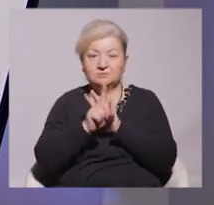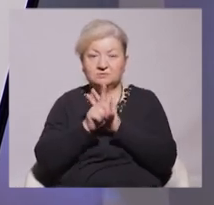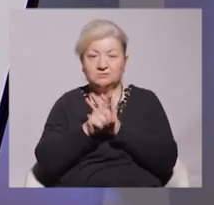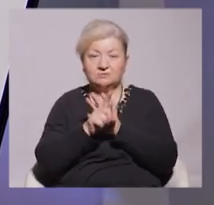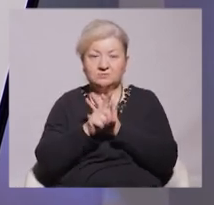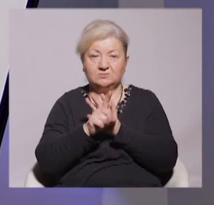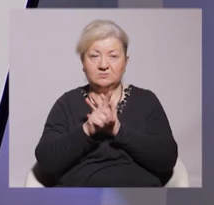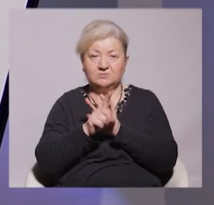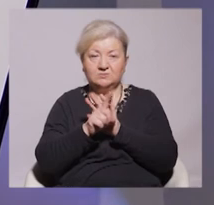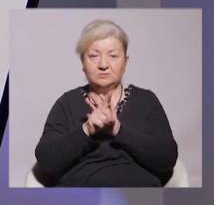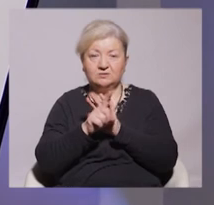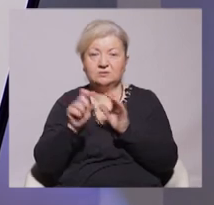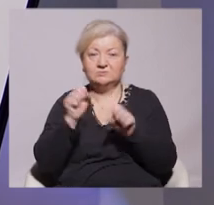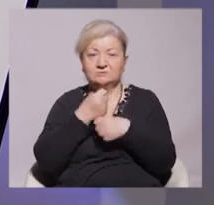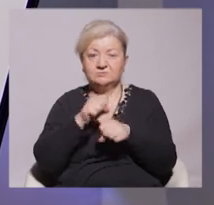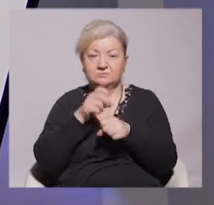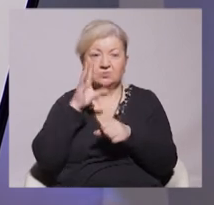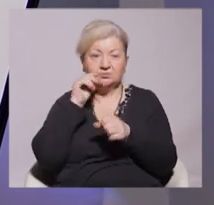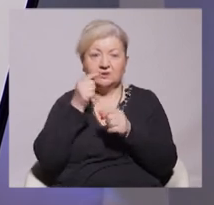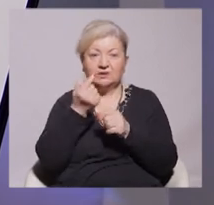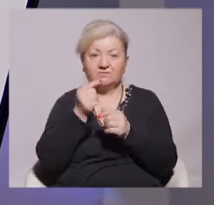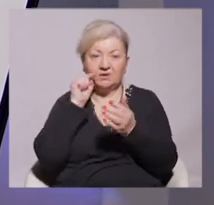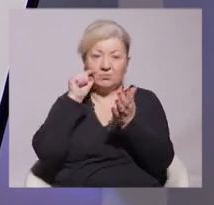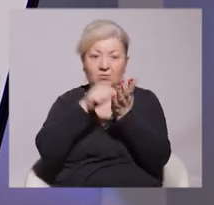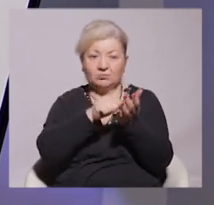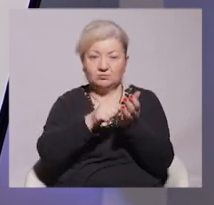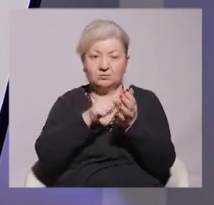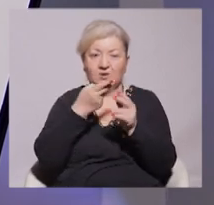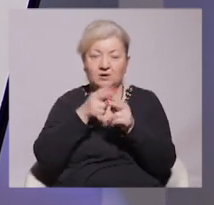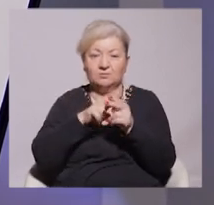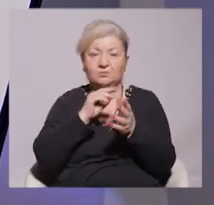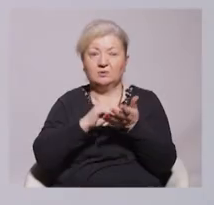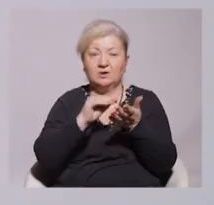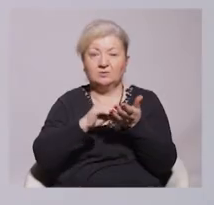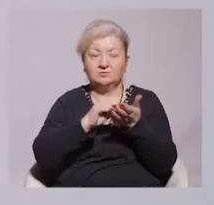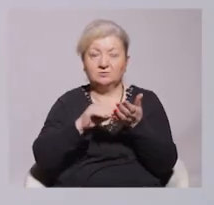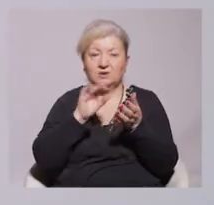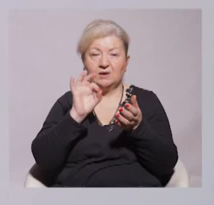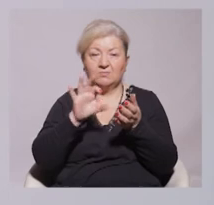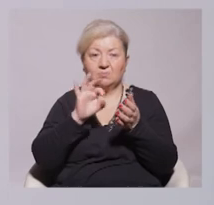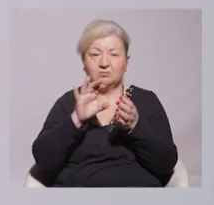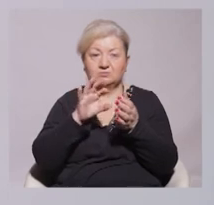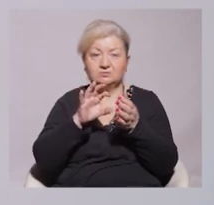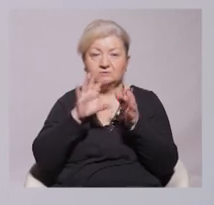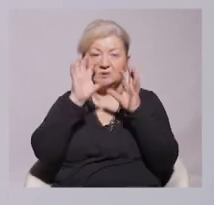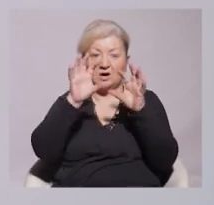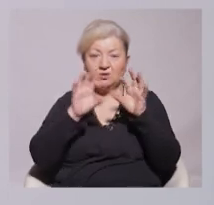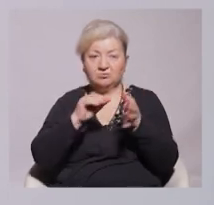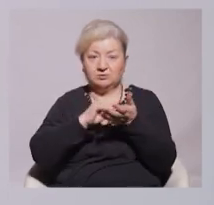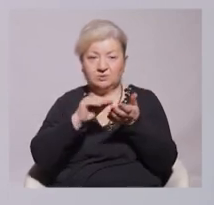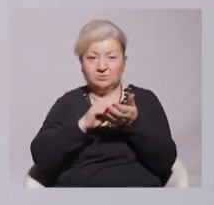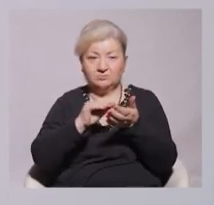საწყისი, ასე ვთქვათ, სიჩქარე, როდესაც ტყვია მოხდება უკვე. ამიტომ დავწეროთ იმპულსის შენახვის კანონი